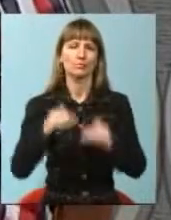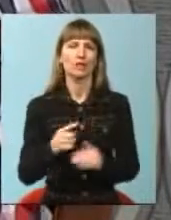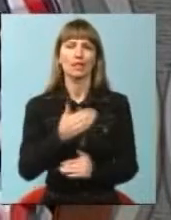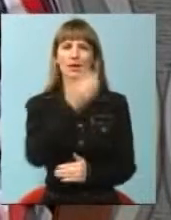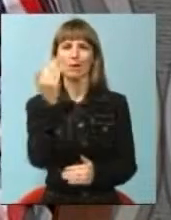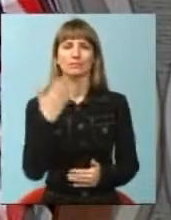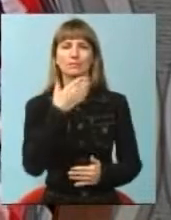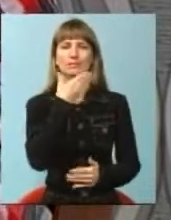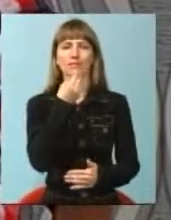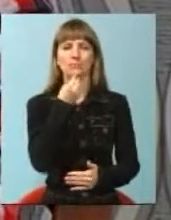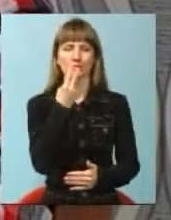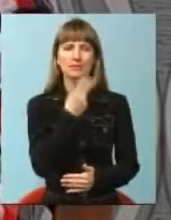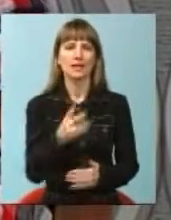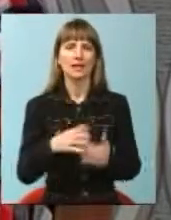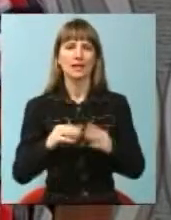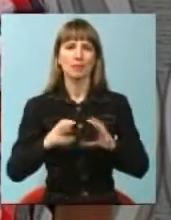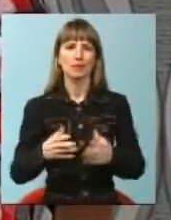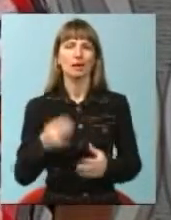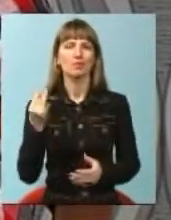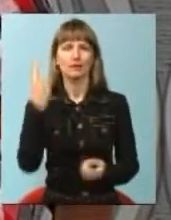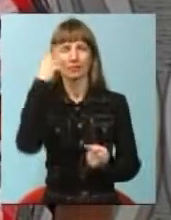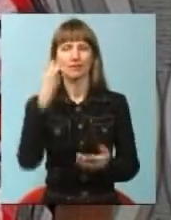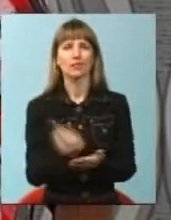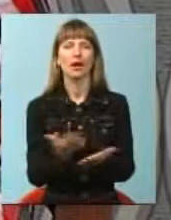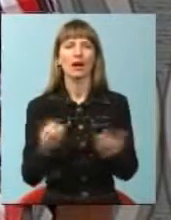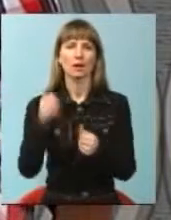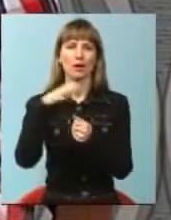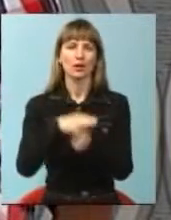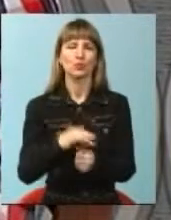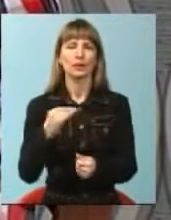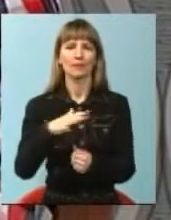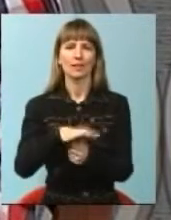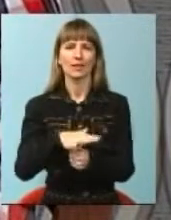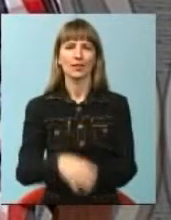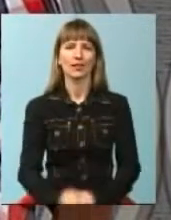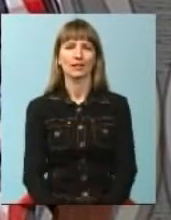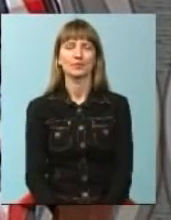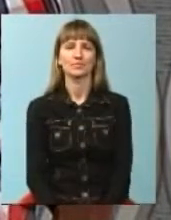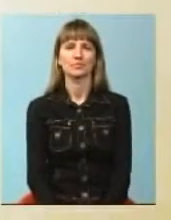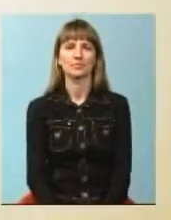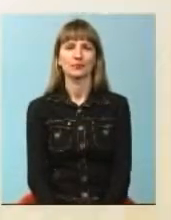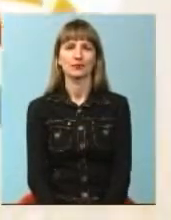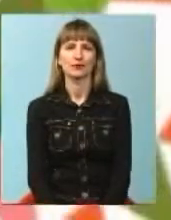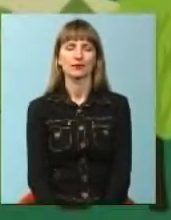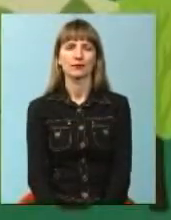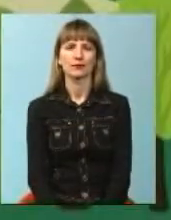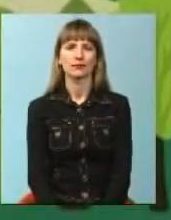землею. Ну а прямо зараз давайте й подивимось про такі ж цікаві винаходи, як парашут та гвинтокрил.